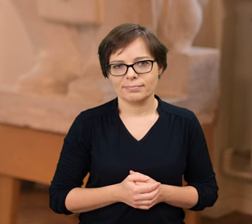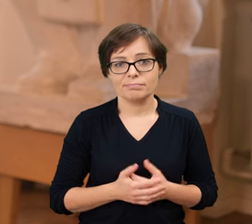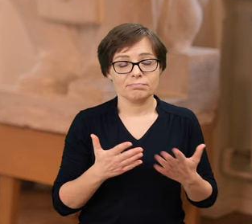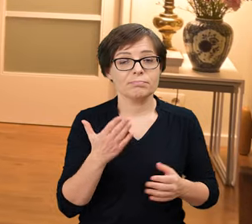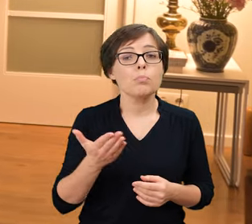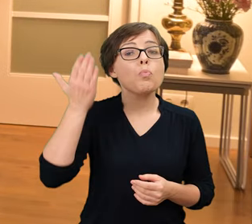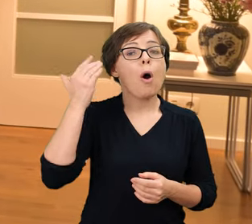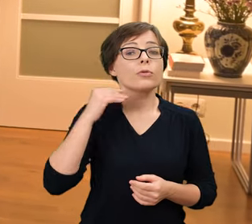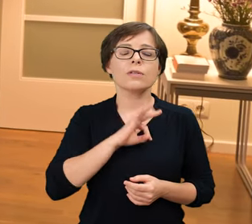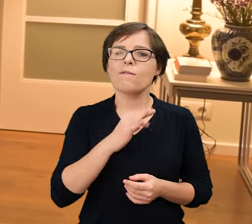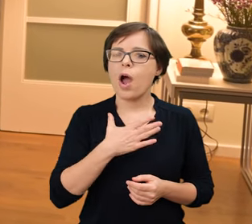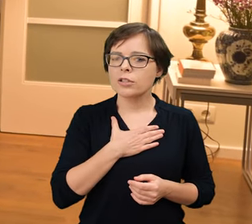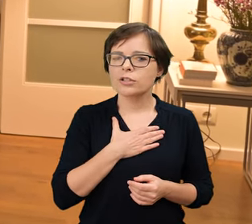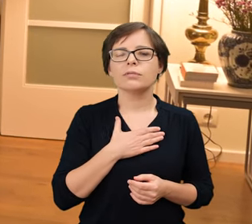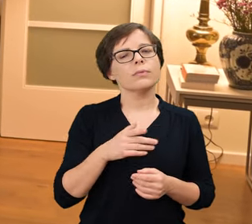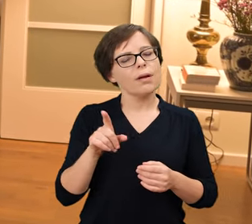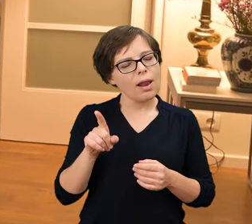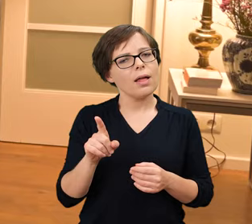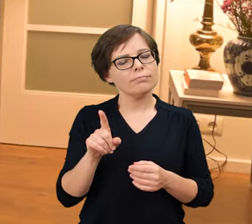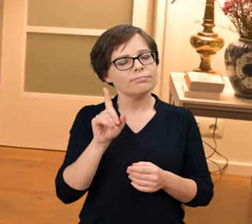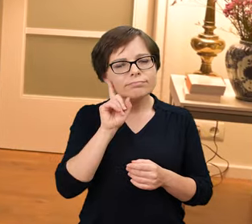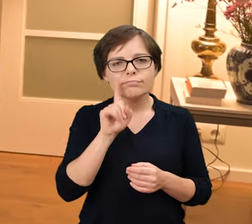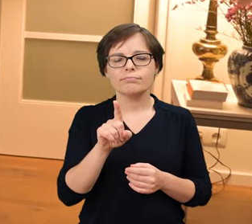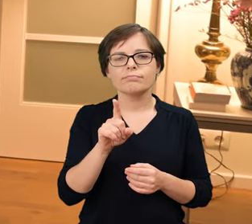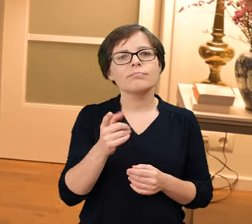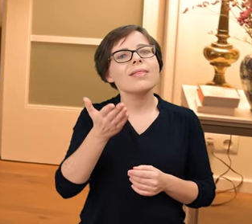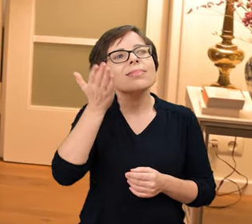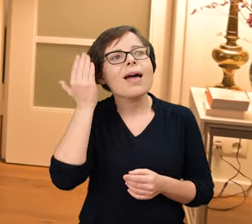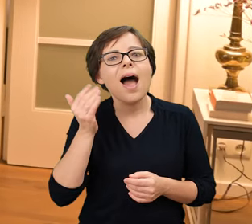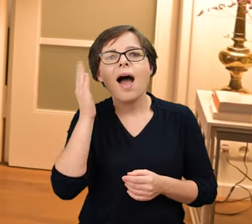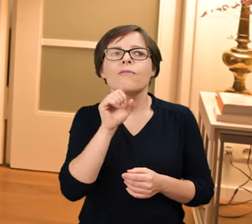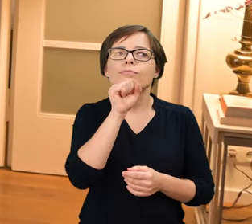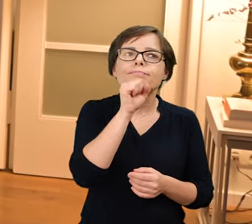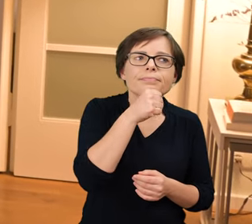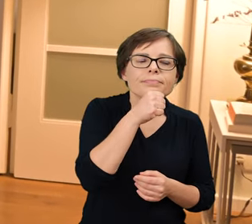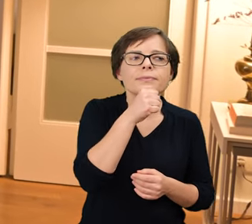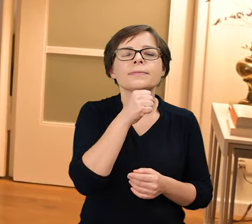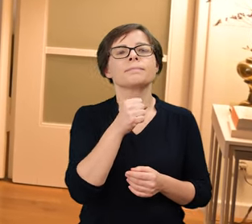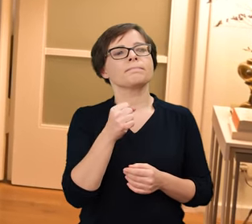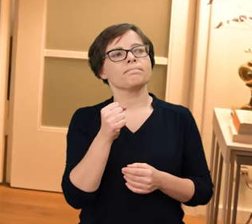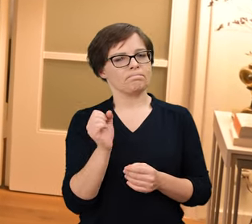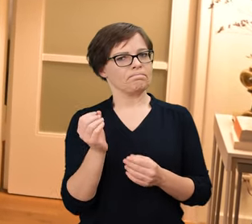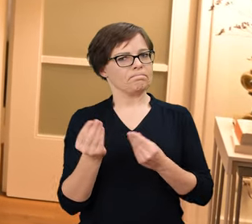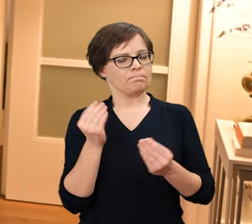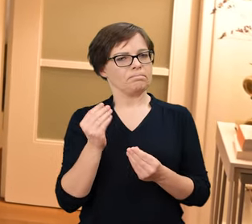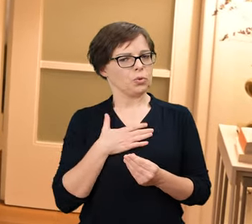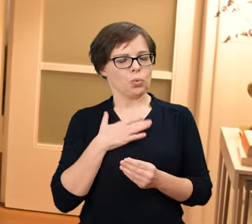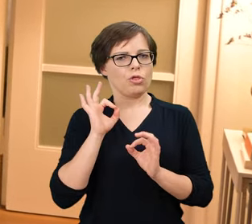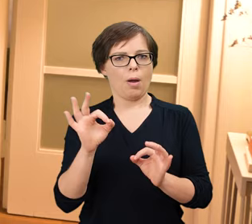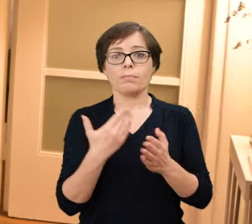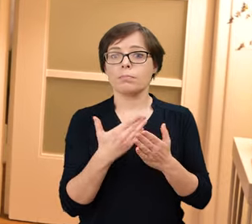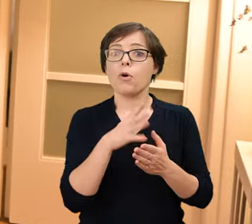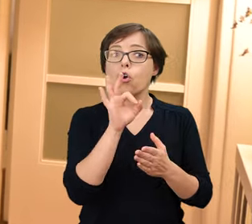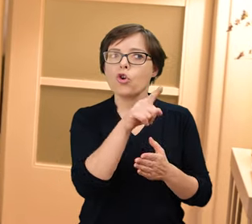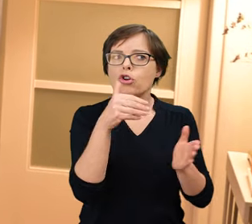tym bardziej, że poprzedni właściciel miał spore wyczucie również dotyczące dawnej materii. To, co trzeba było zmienić, zmienił, ale zachował na